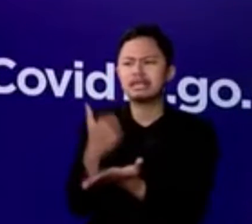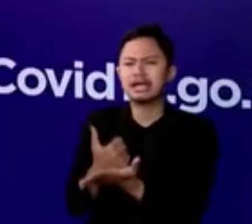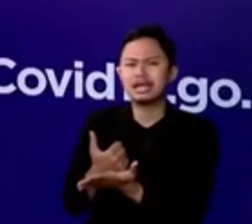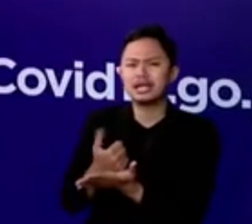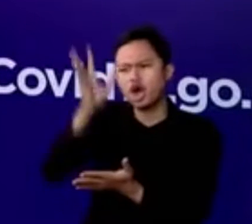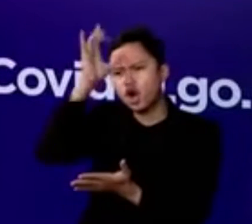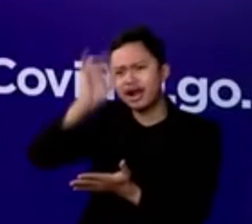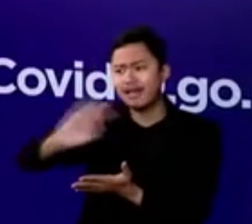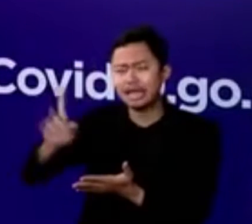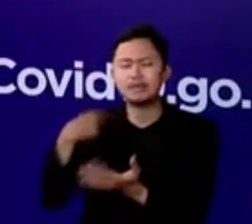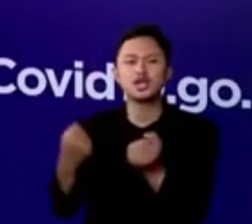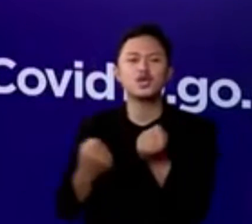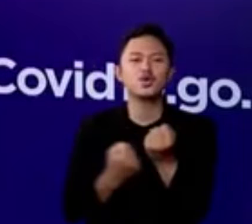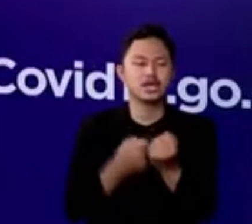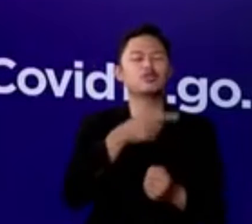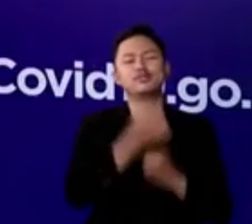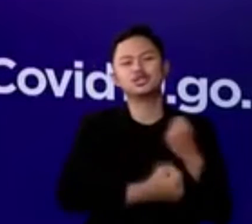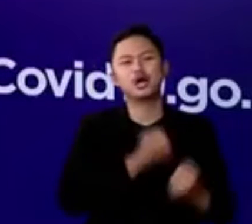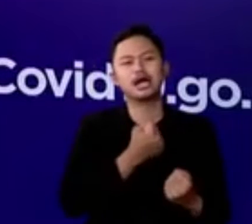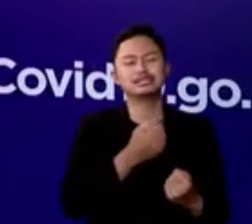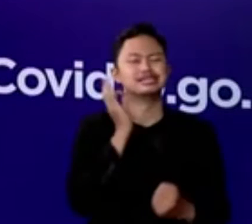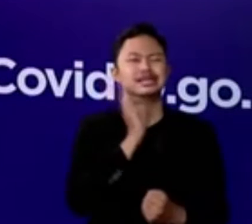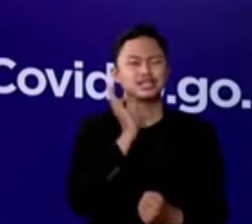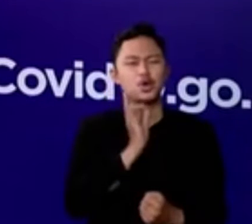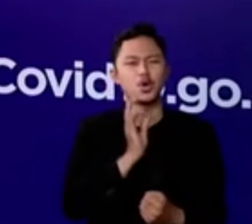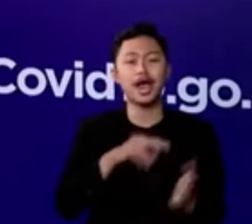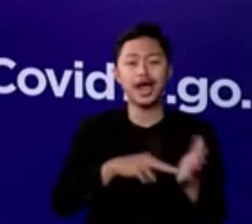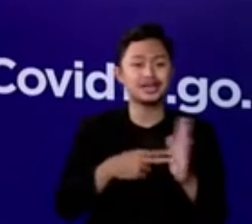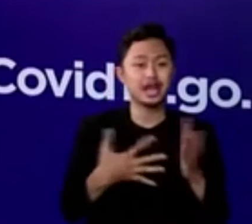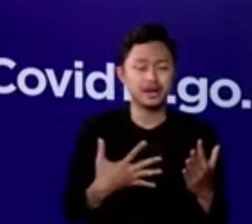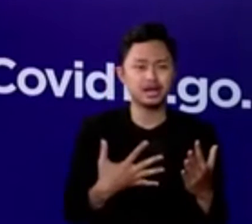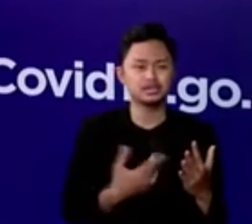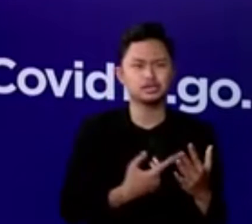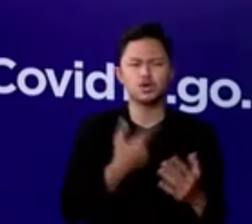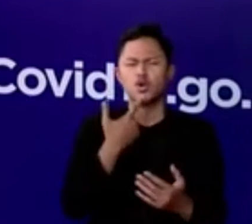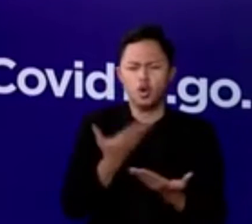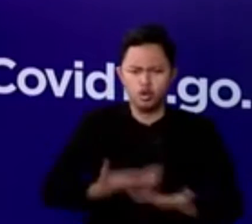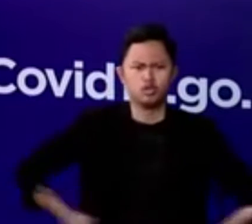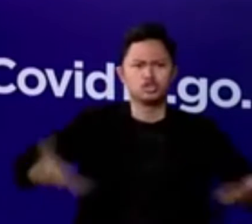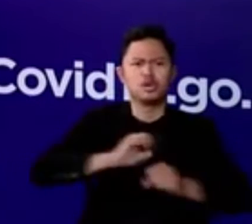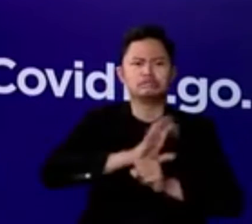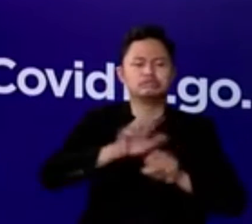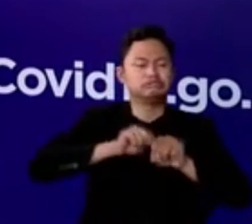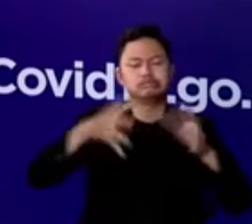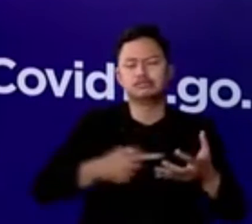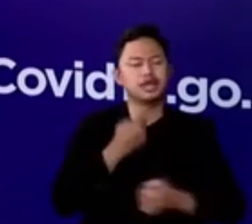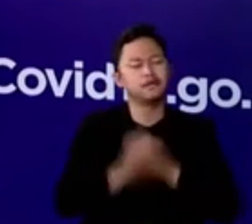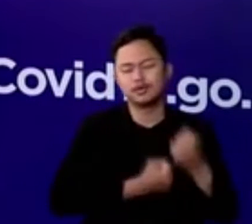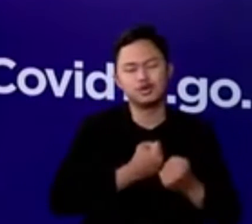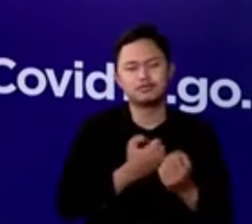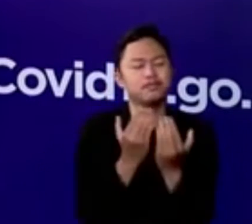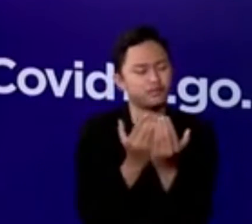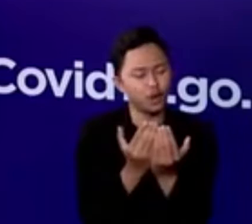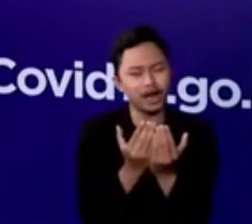orang-orang di sana gitu kan jadi kan Kita juga harus berjuang menghadapi badai pandemi ini dan ia tak berdoa semoga